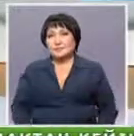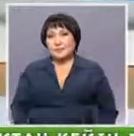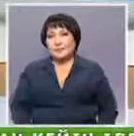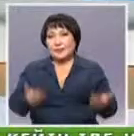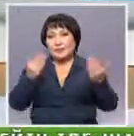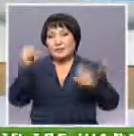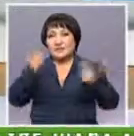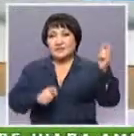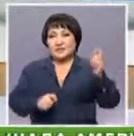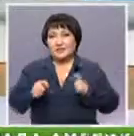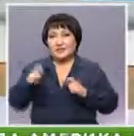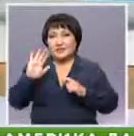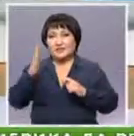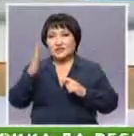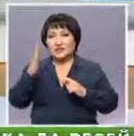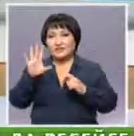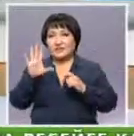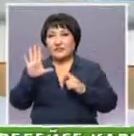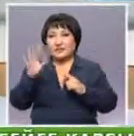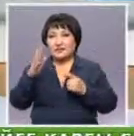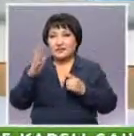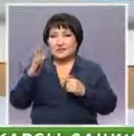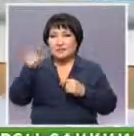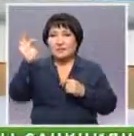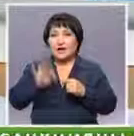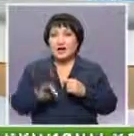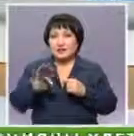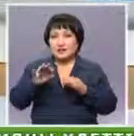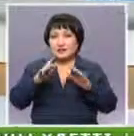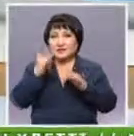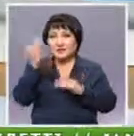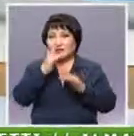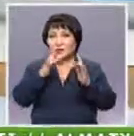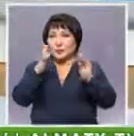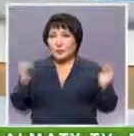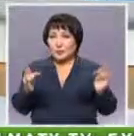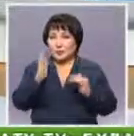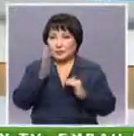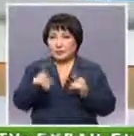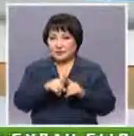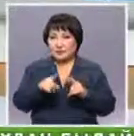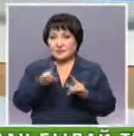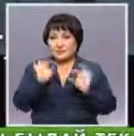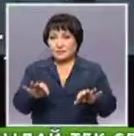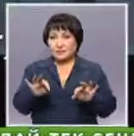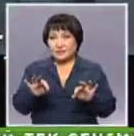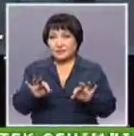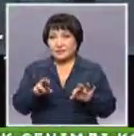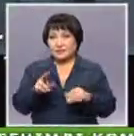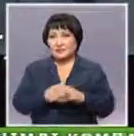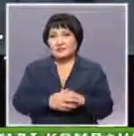Биылғы фестивальде шығыс және батыс кино көпірі болады деп естідім. Сол рас па, Әнуар?